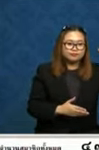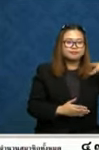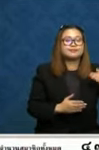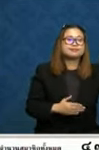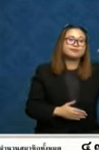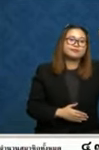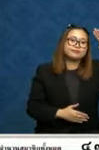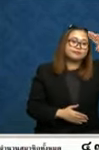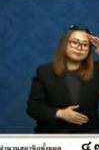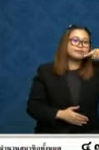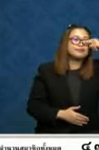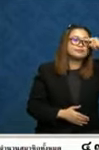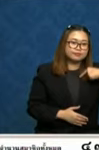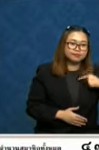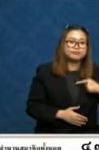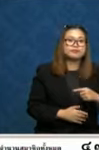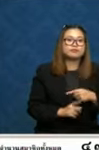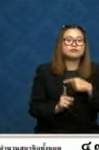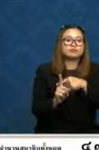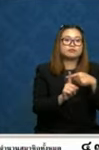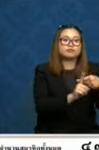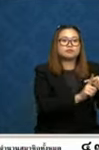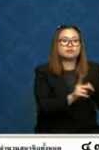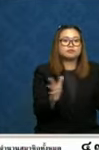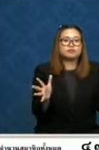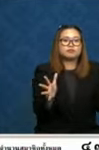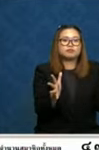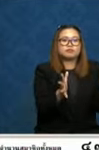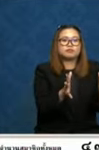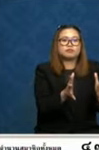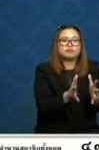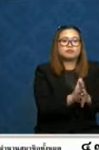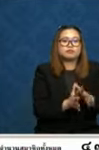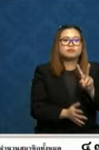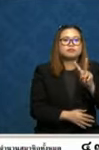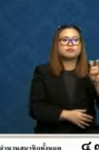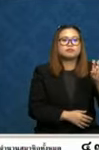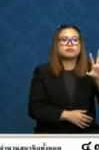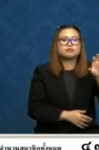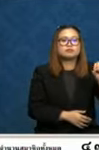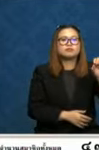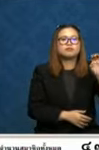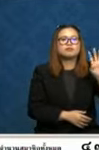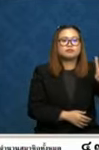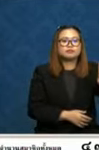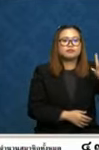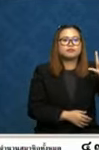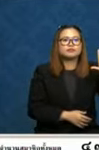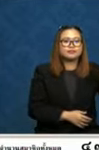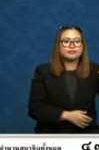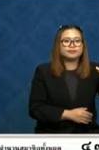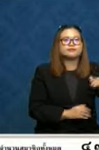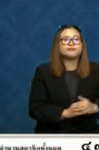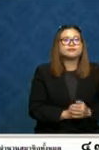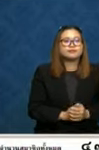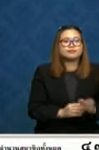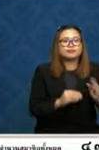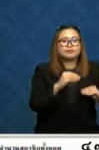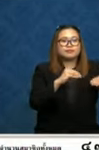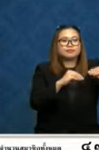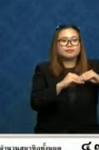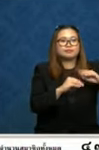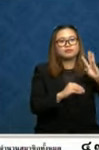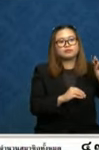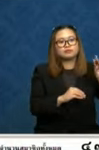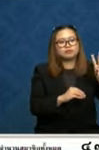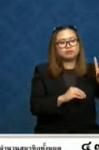ไทยรวมกันจะอยู่ที่ประมาณ 254.2 ล้านบาทเพิ่มขึ้นจากปีงบประมาณ67 21.31 ล้านบาทนะคะ